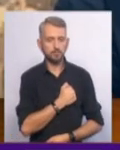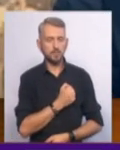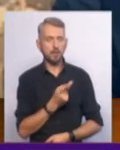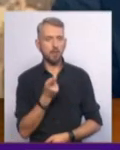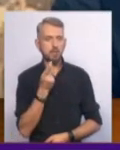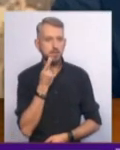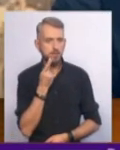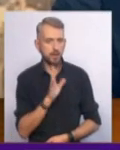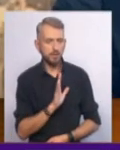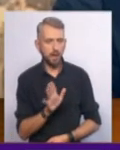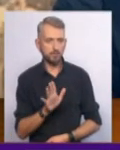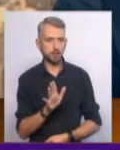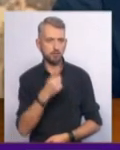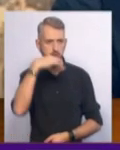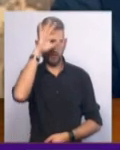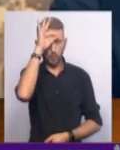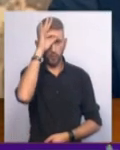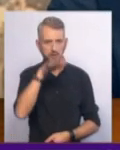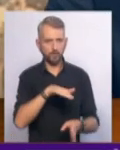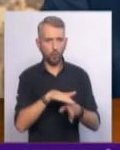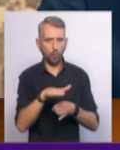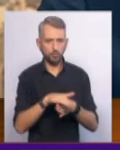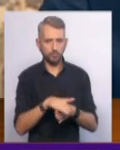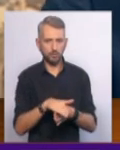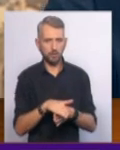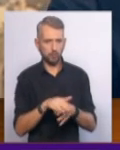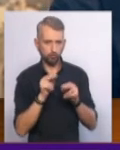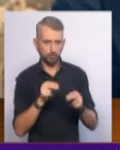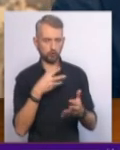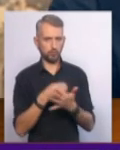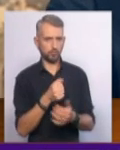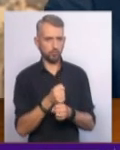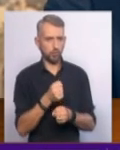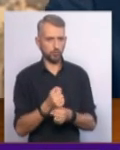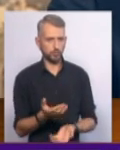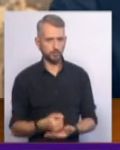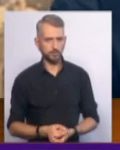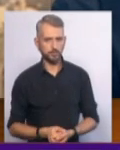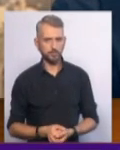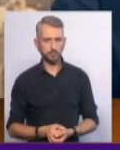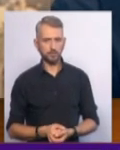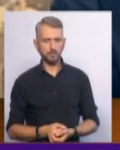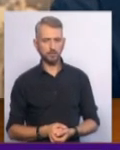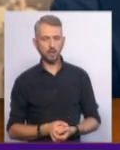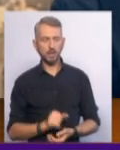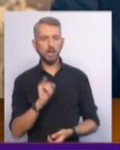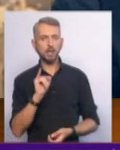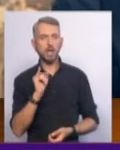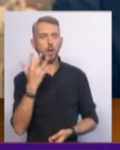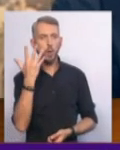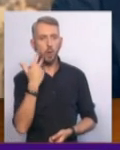завжди правоохоронці виконують сумлінно цю роботу. І коли